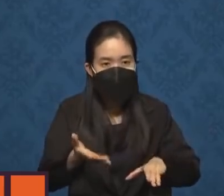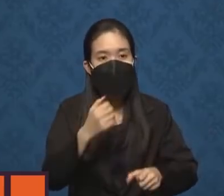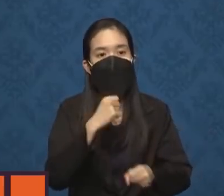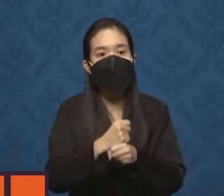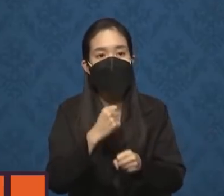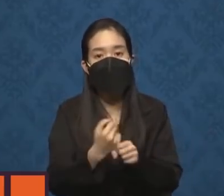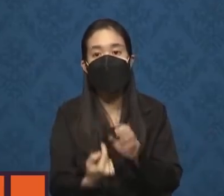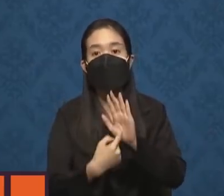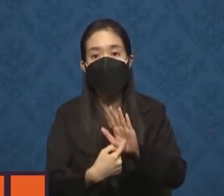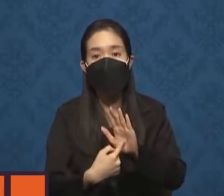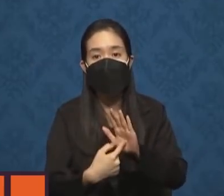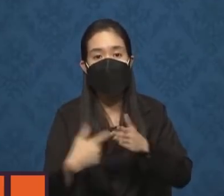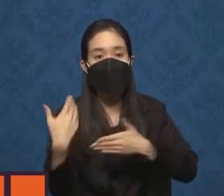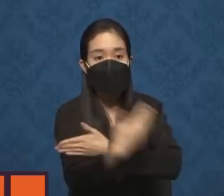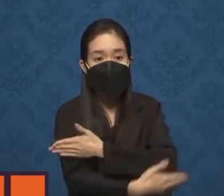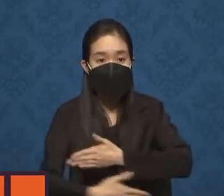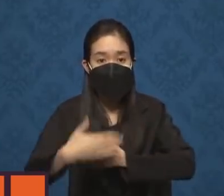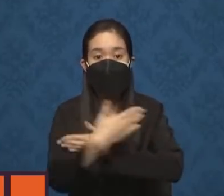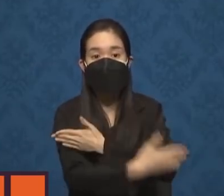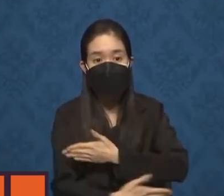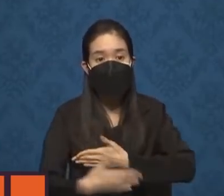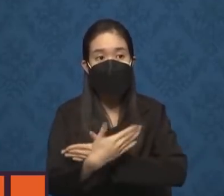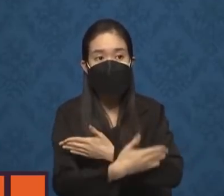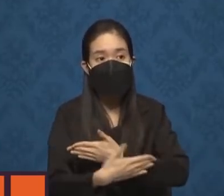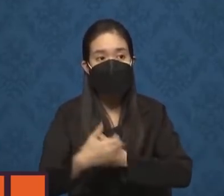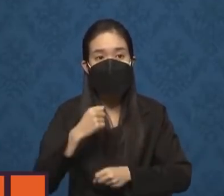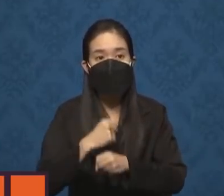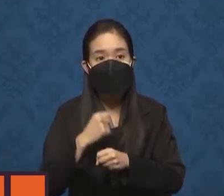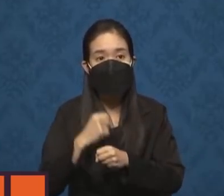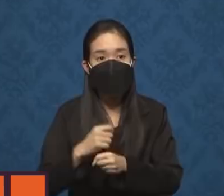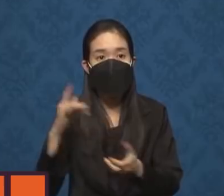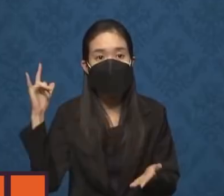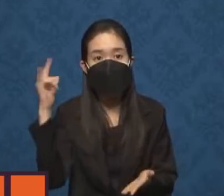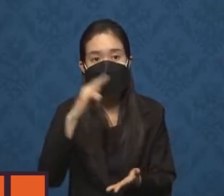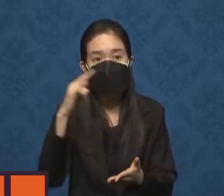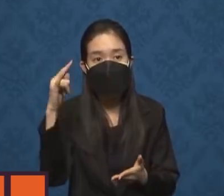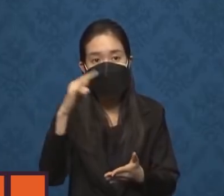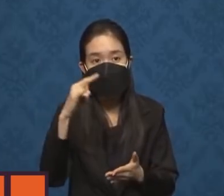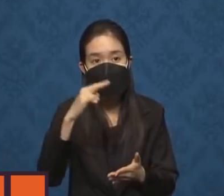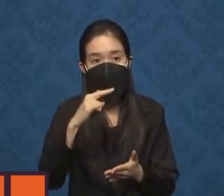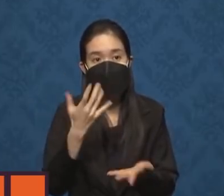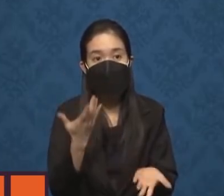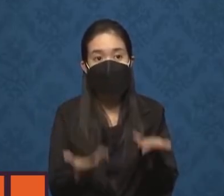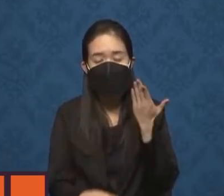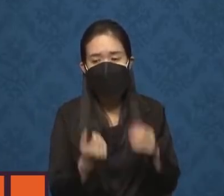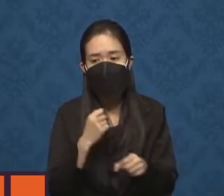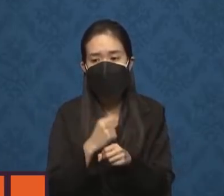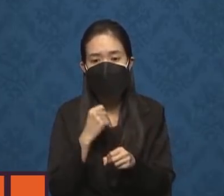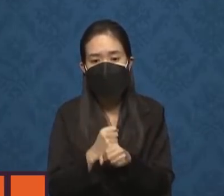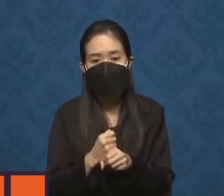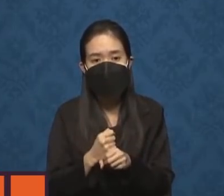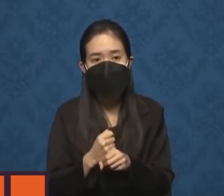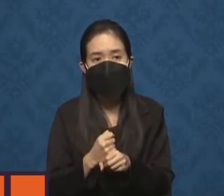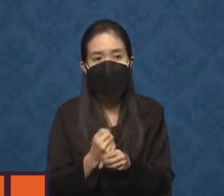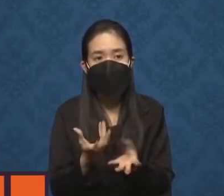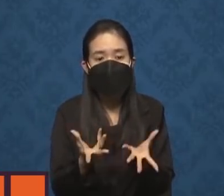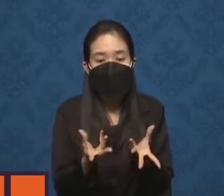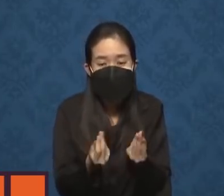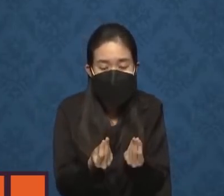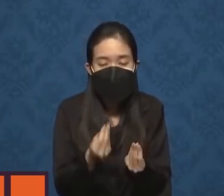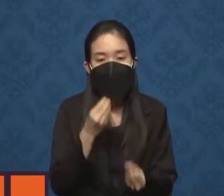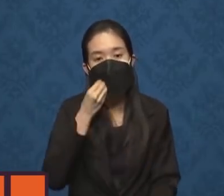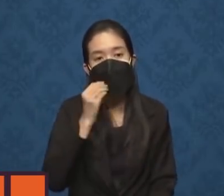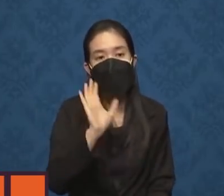ทางรถไฟความเร็วสูงเชื่อมสนาม3สนามบินไม่ว่าจะเป็นการเวนคืนที่ดินในเขตเศรษฐกิจพิเศษ